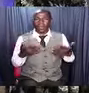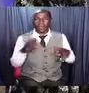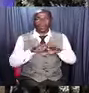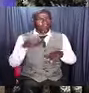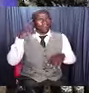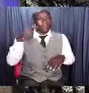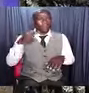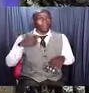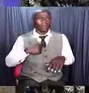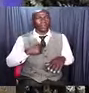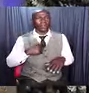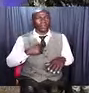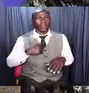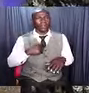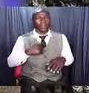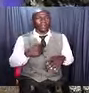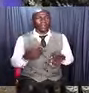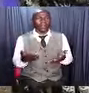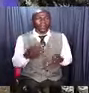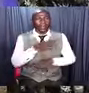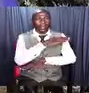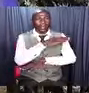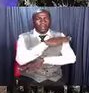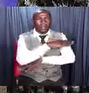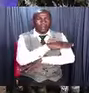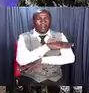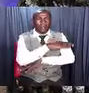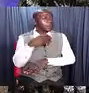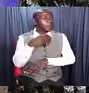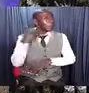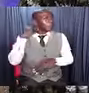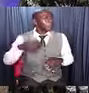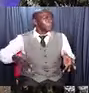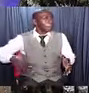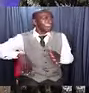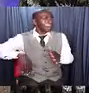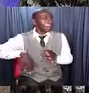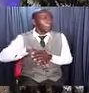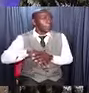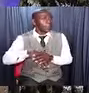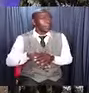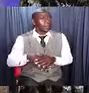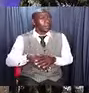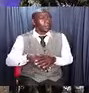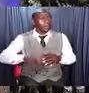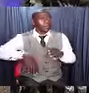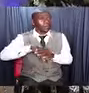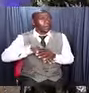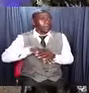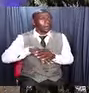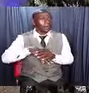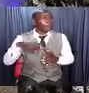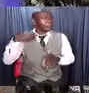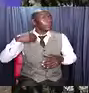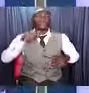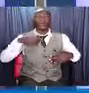me. Nyima boli lako jioni. Kuninyima boli. You refused with the ball. Nanyima mpira wako kucheza nao. You refused me